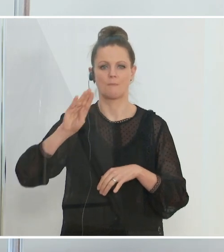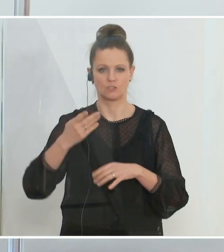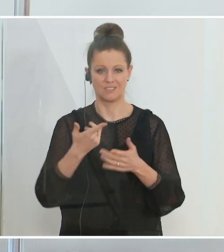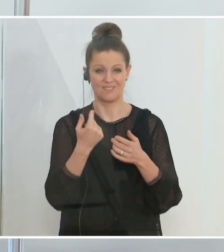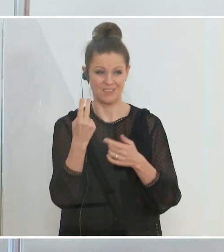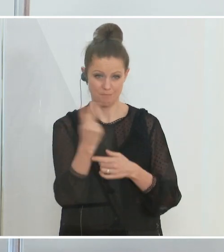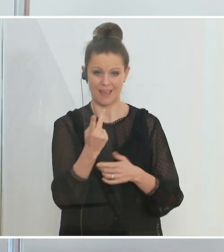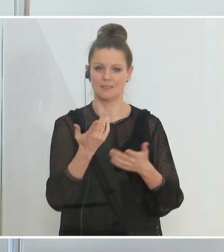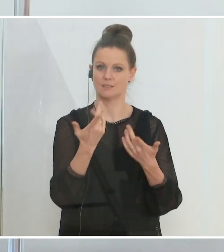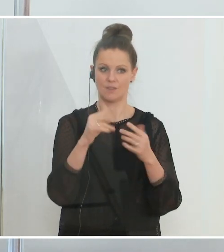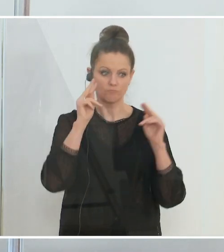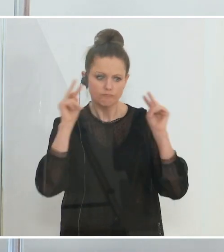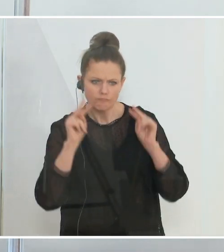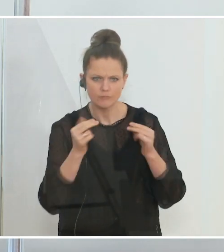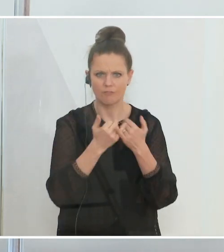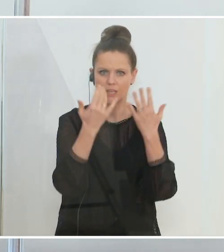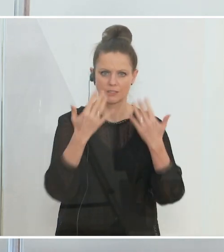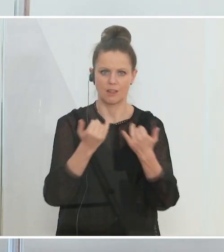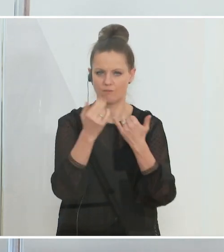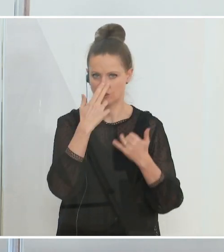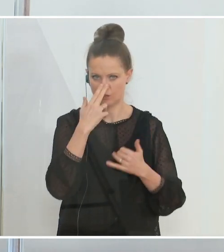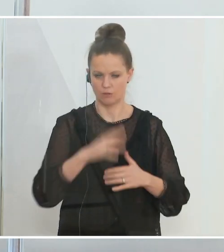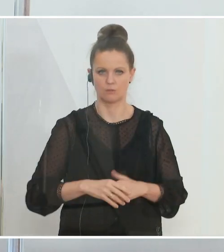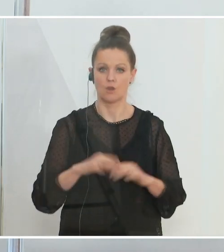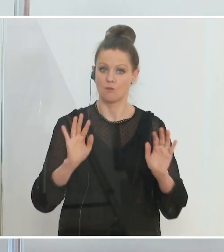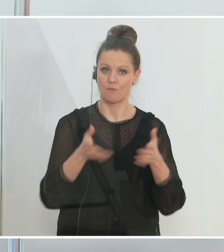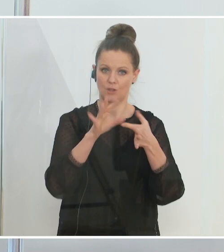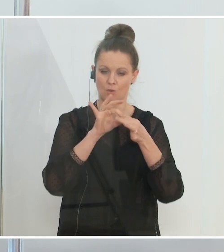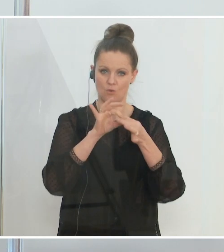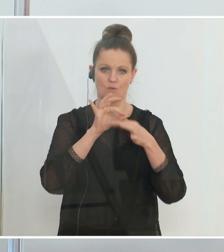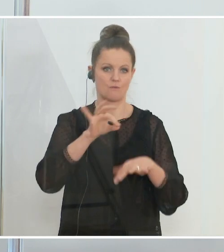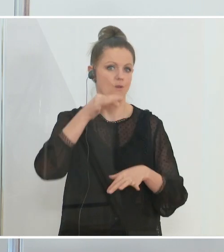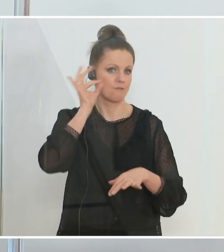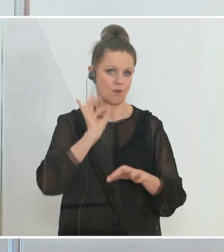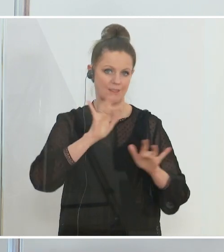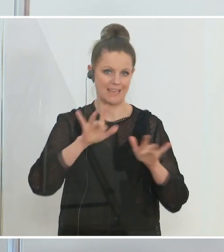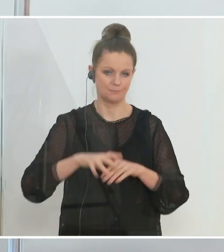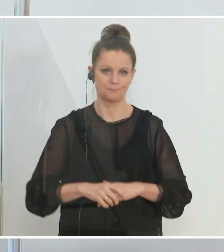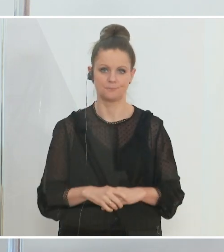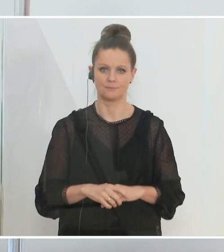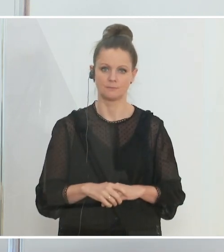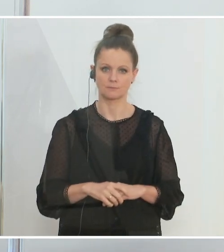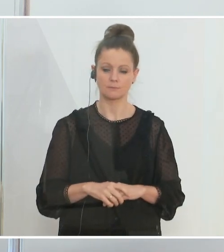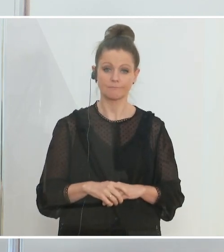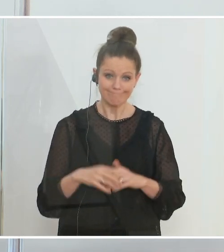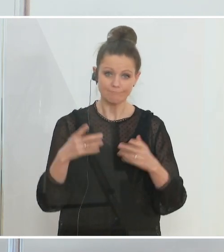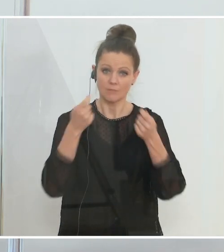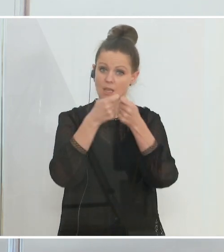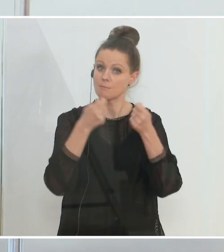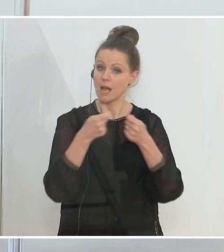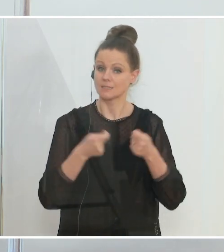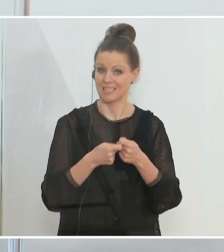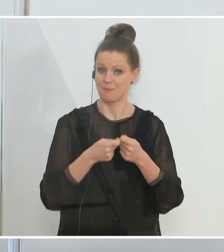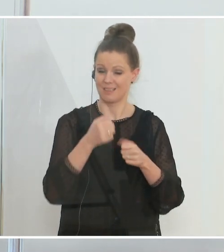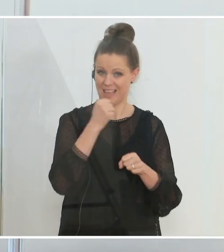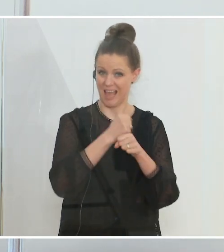genau ansehen, wie hier die Zahlen auch der Förderung für Frauen auch wirken. Und all diese Maßnahmen, die der Arbeitsminister